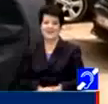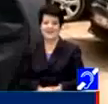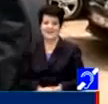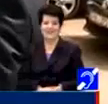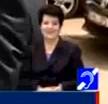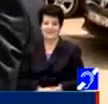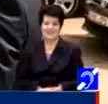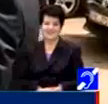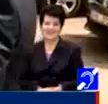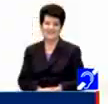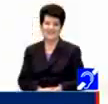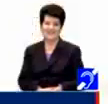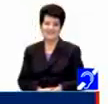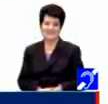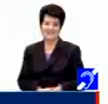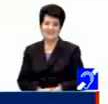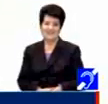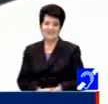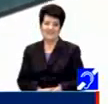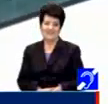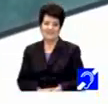mulți ani.